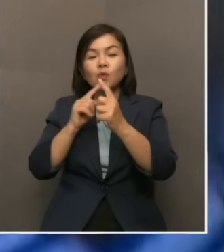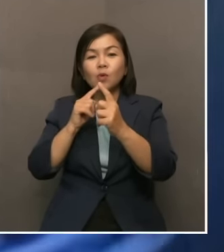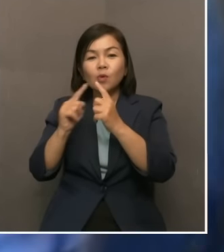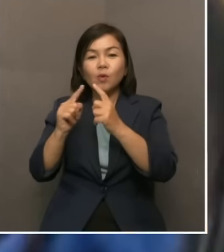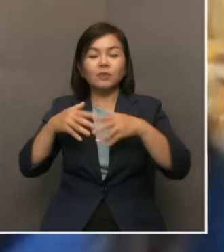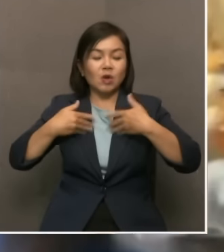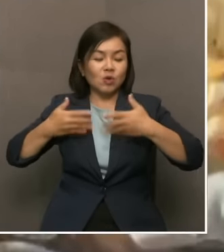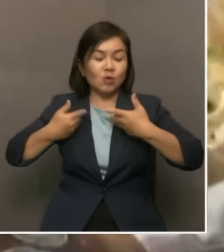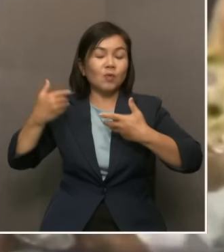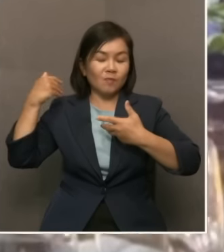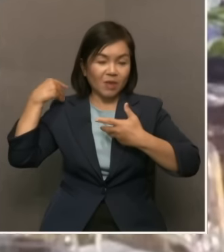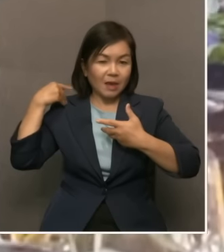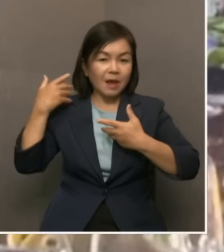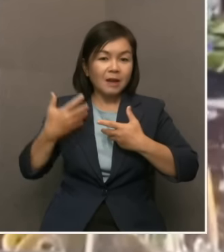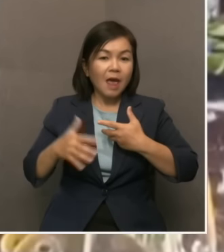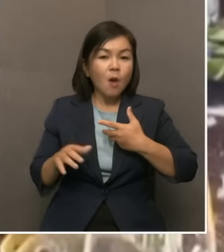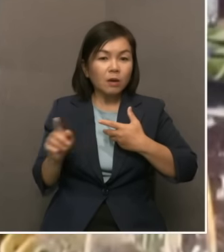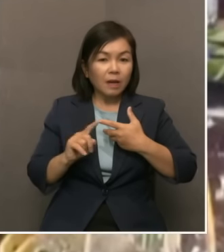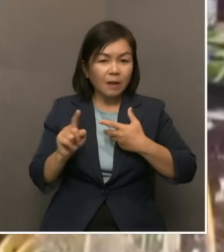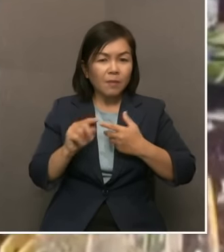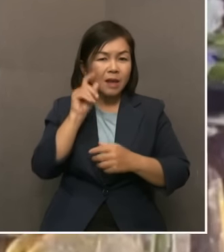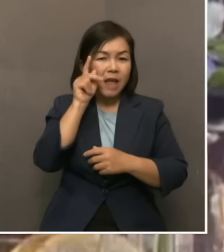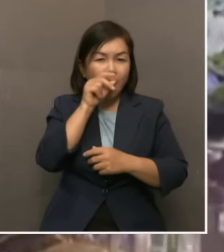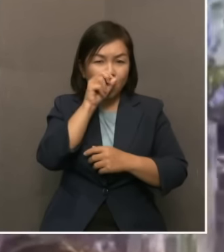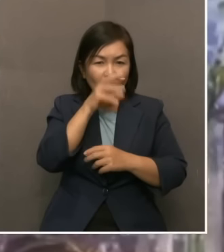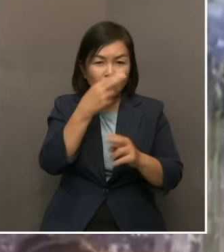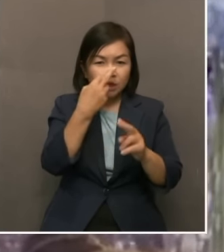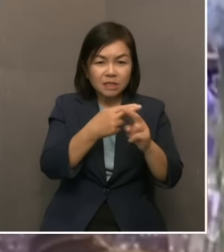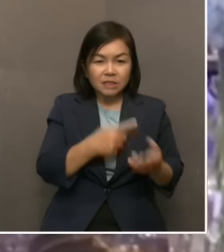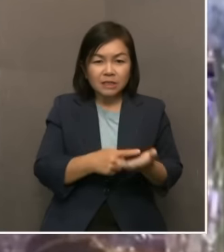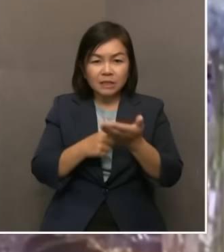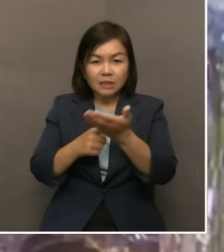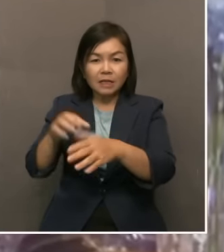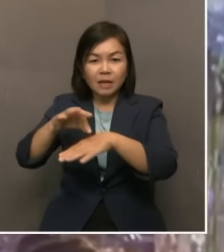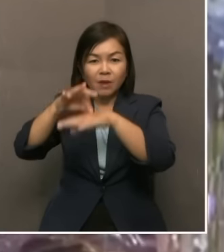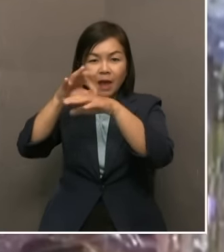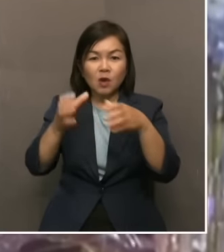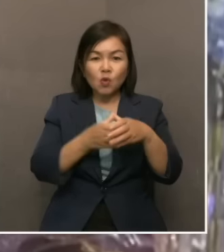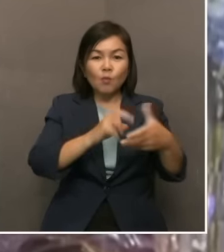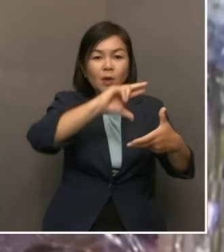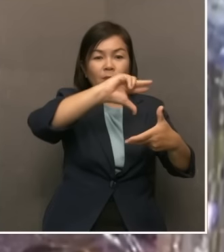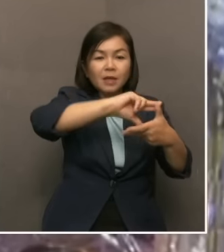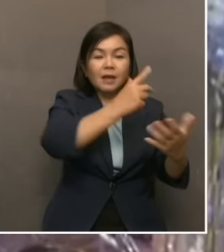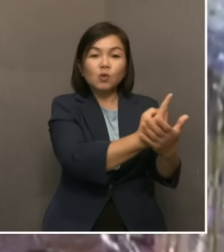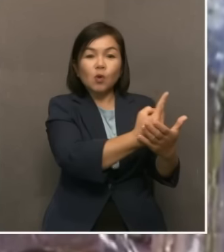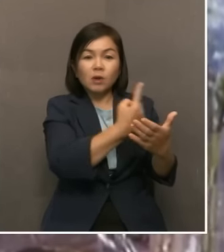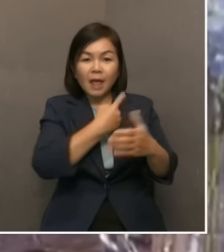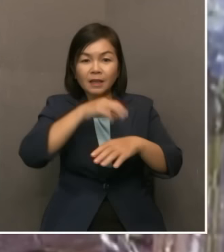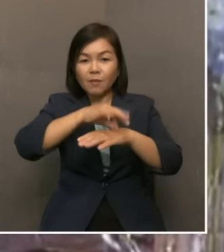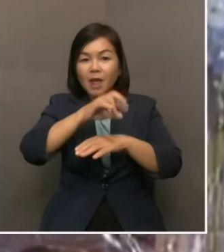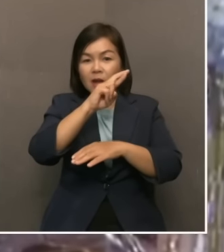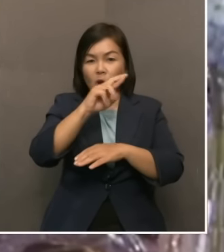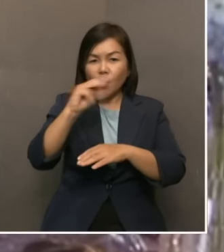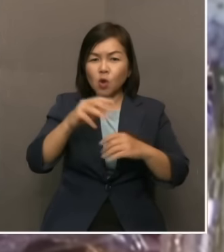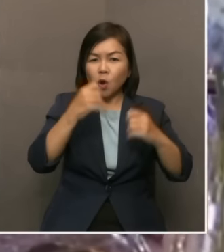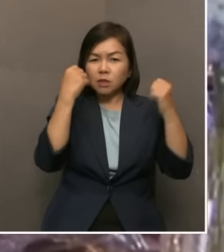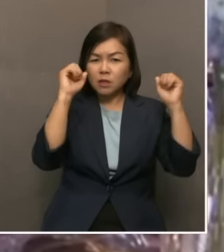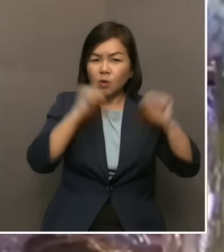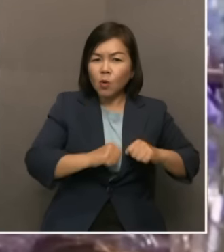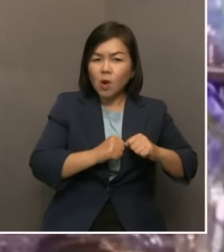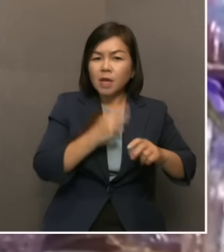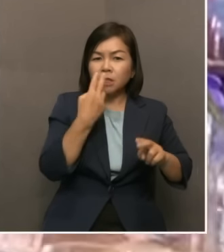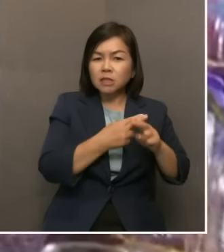สค่ะอย่างไรก็ตามมีรายงานว่ารายชื่อรัฐมนตรีในส่วนของพรรคพลังประชารัฐยังไม่ได้ข้อยุติเลยนะคะเนื่องจากติดปัญหา